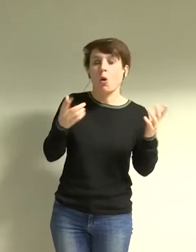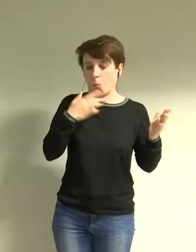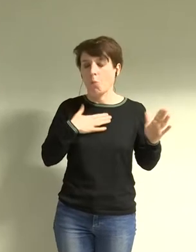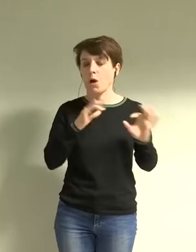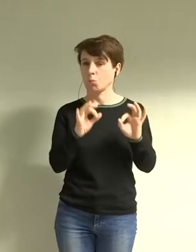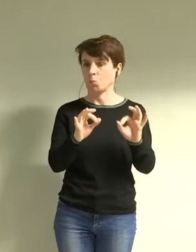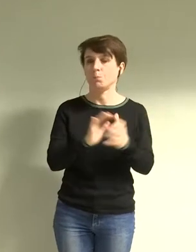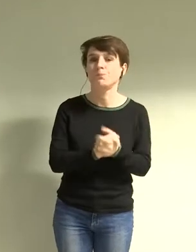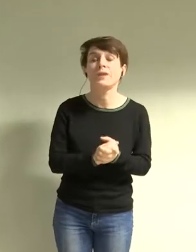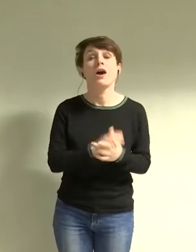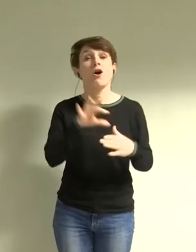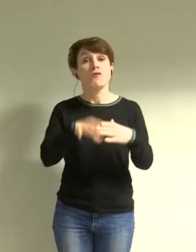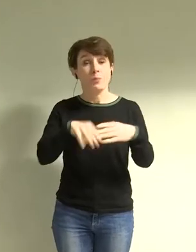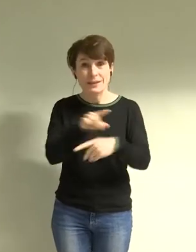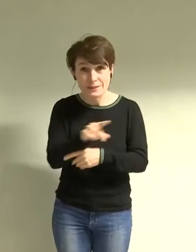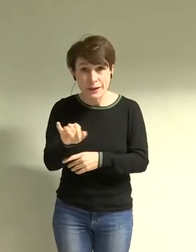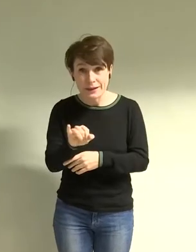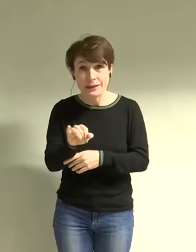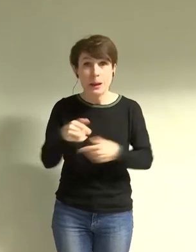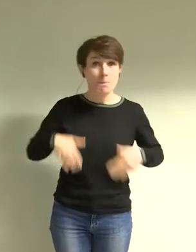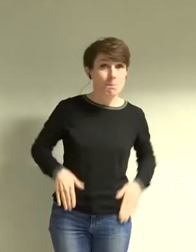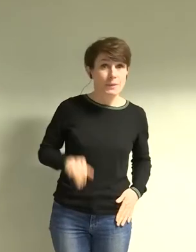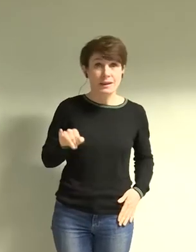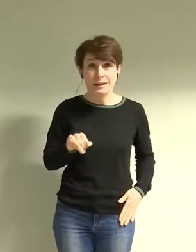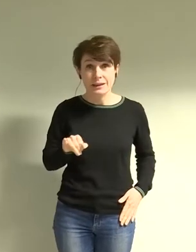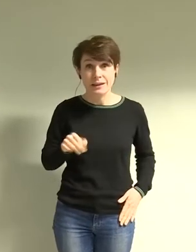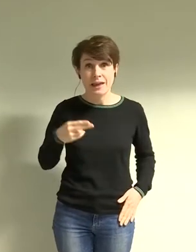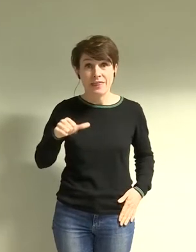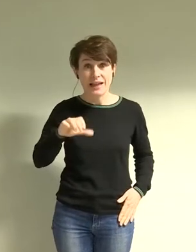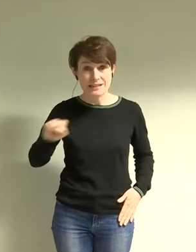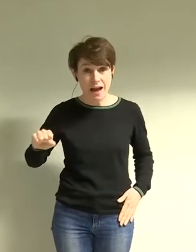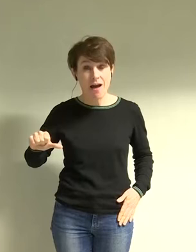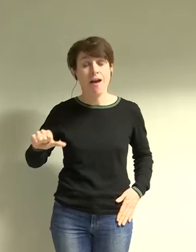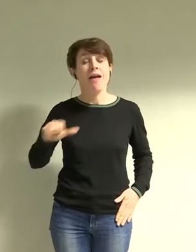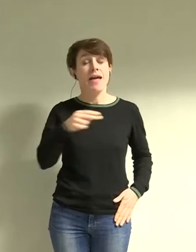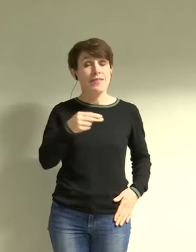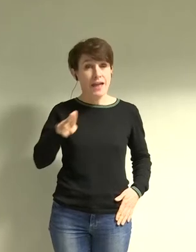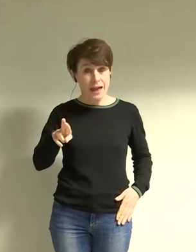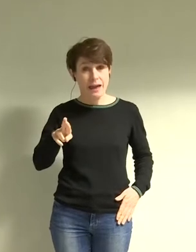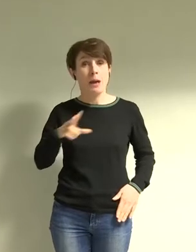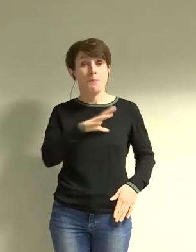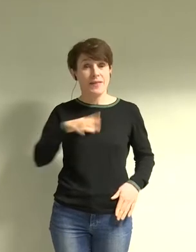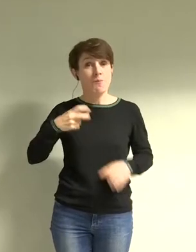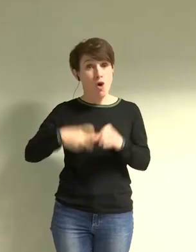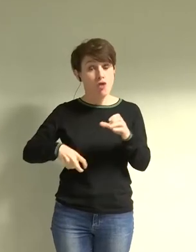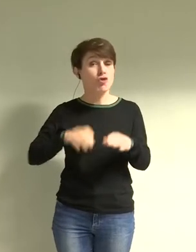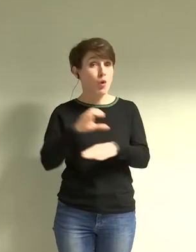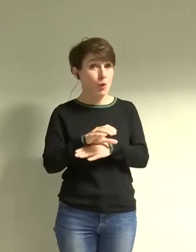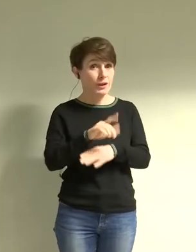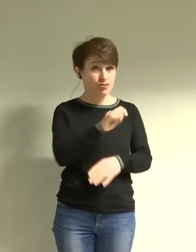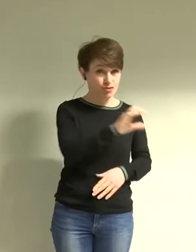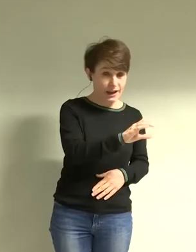qui s'abstient nasa nerfs madame roche qui votent contre jacques qui votent pour